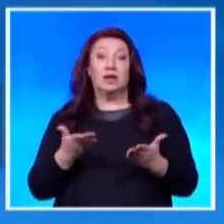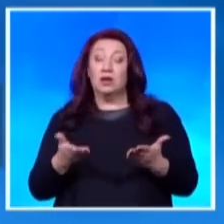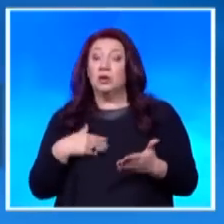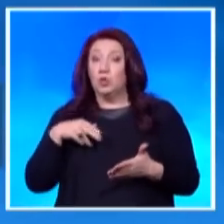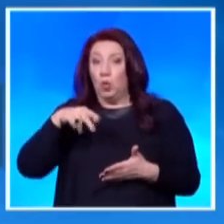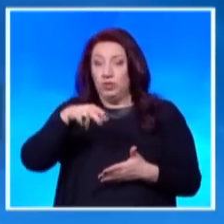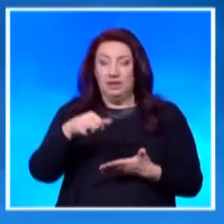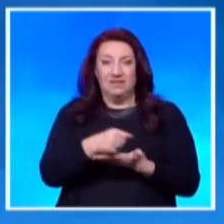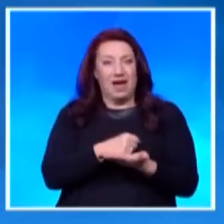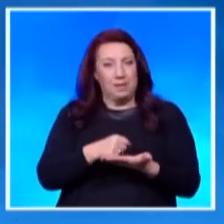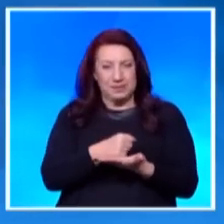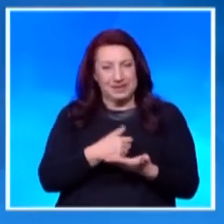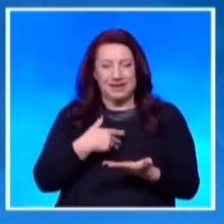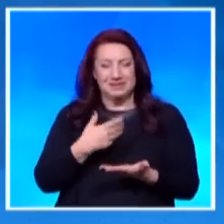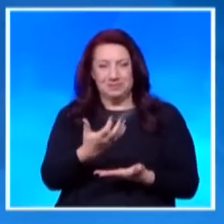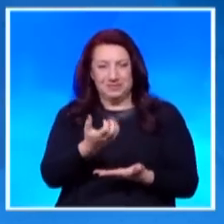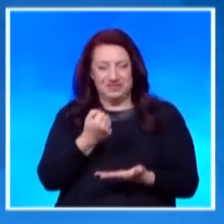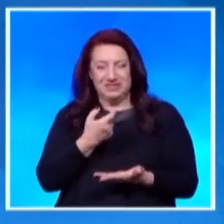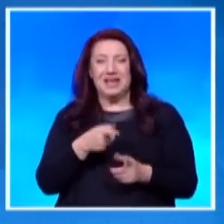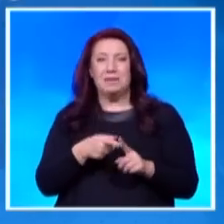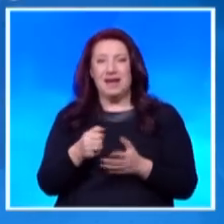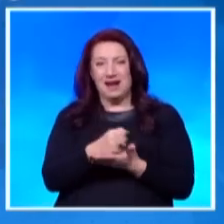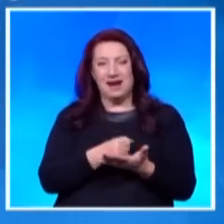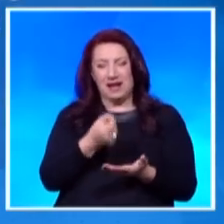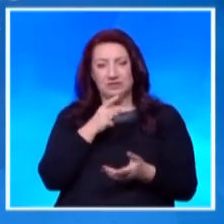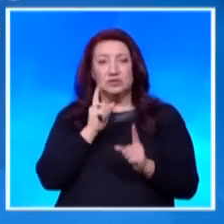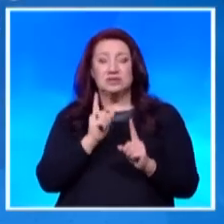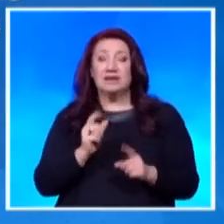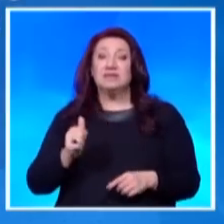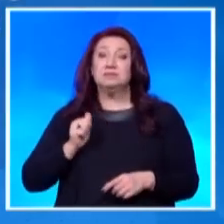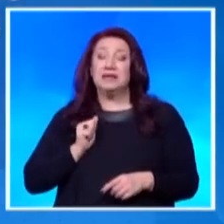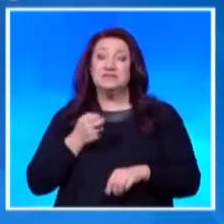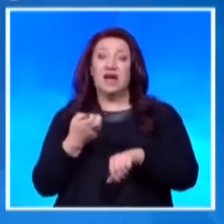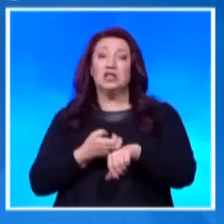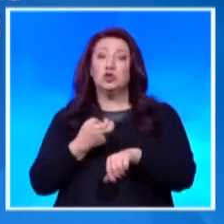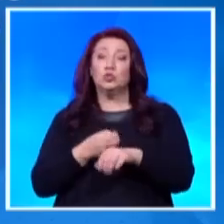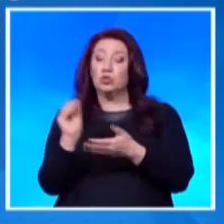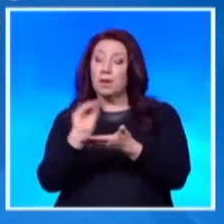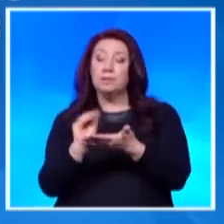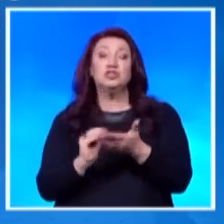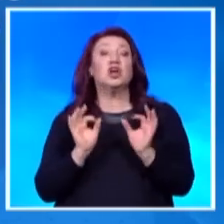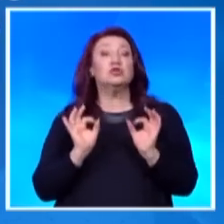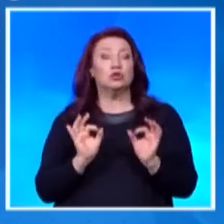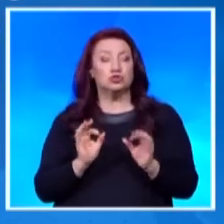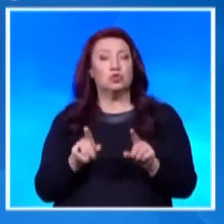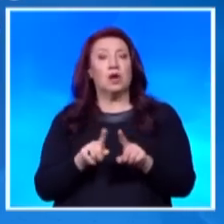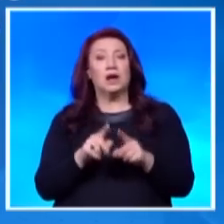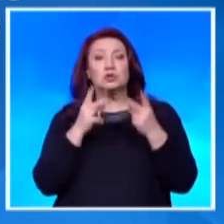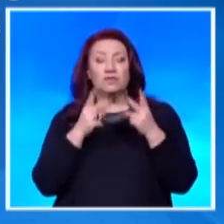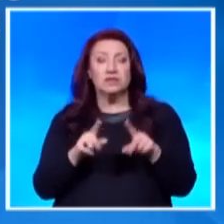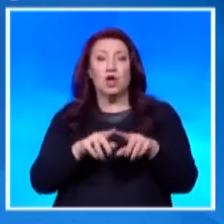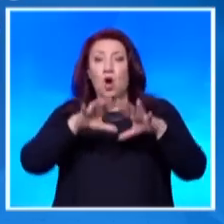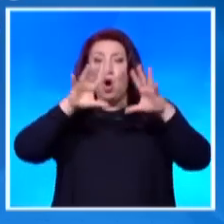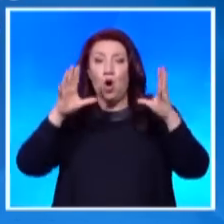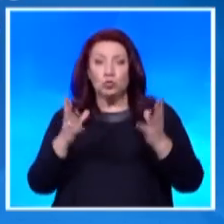на предписаните от лекаря лекарствени продукти е необходимо да се спазва лекарското предписание от гледна точка, както на вида, така и на общото количество